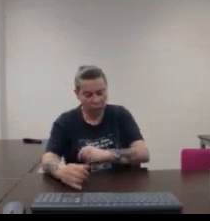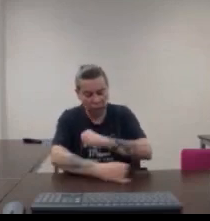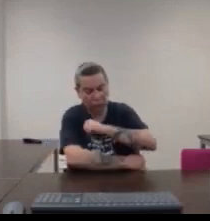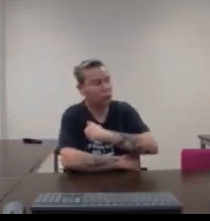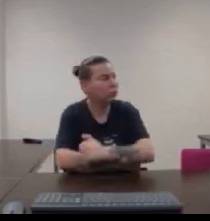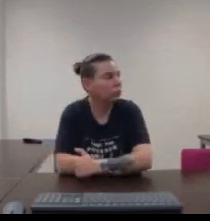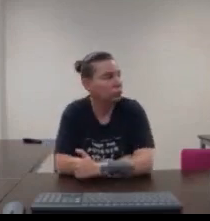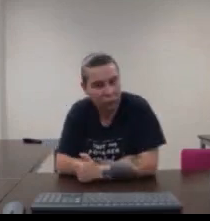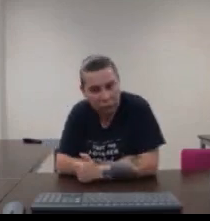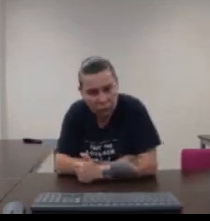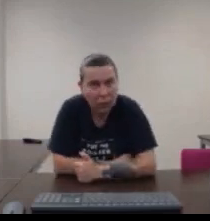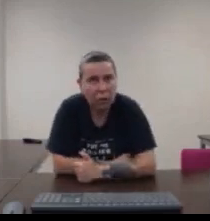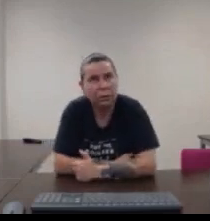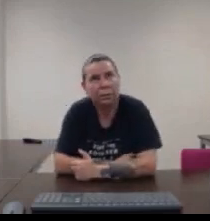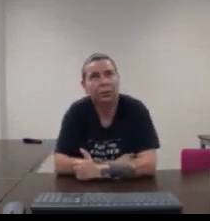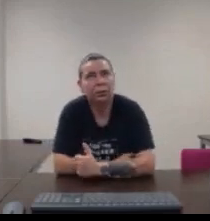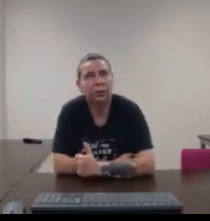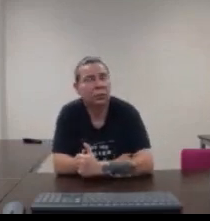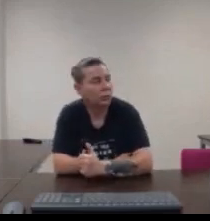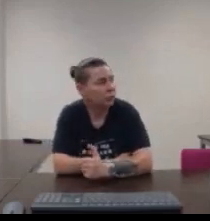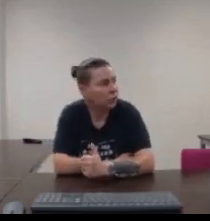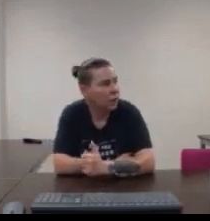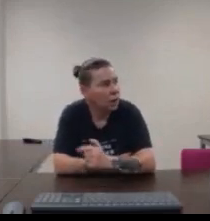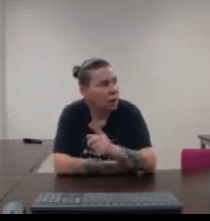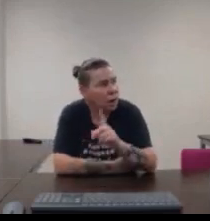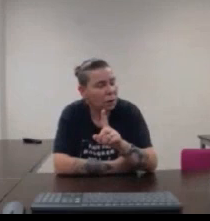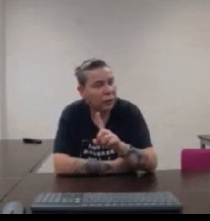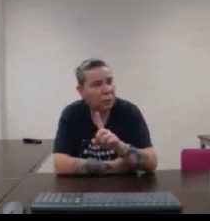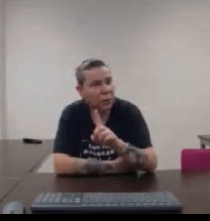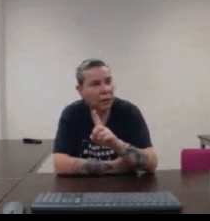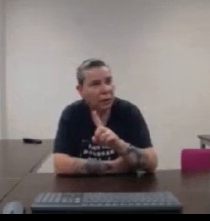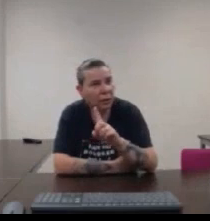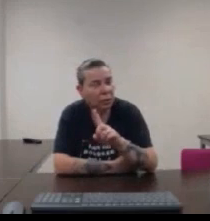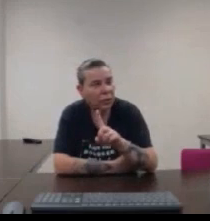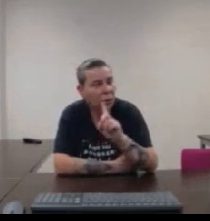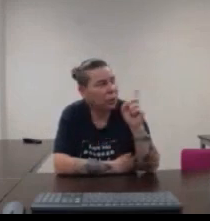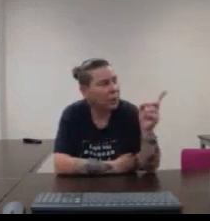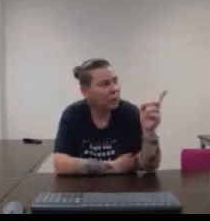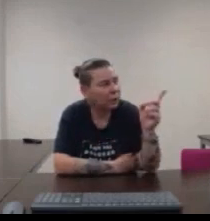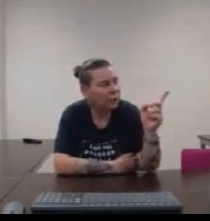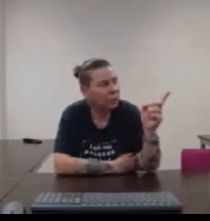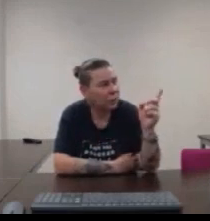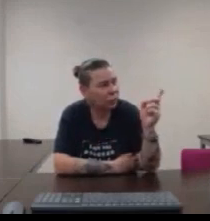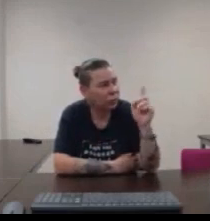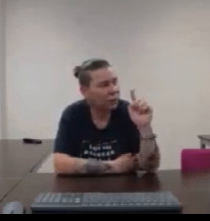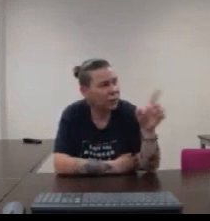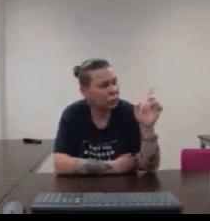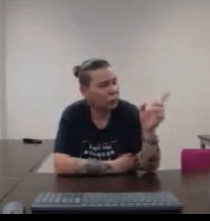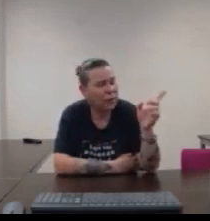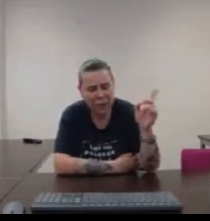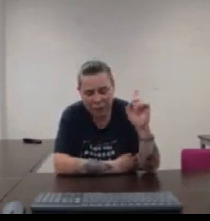et ensuite vous avez un clavier et une souris unique pour commander les deux écrans. Là où ça peut être intéressant aussi, on l'a pas précisé parce